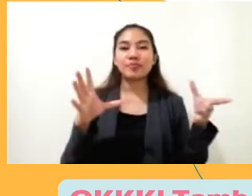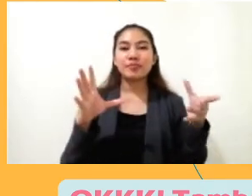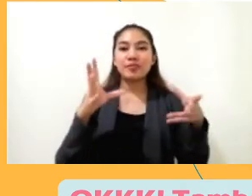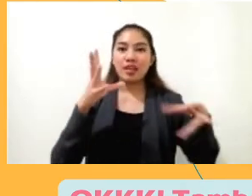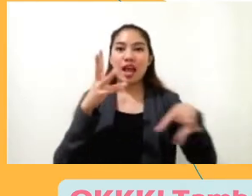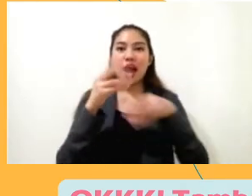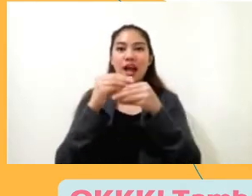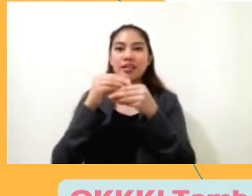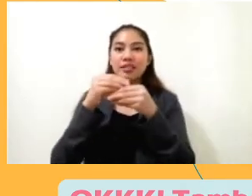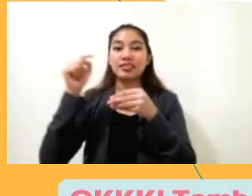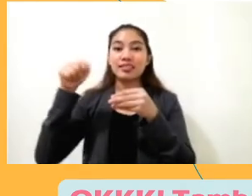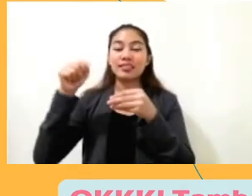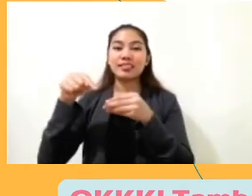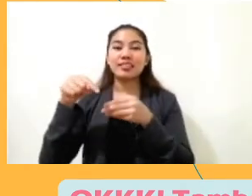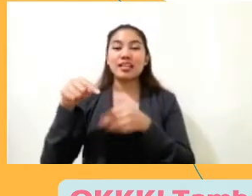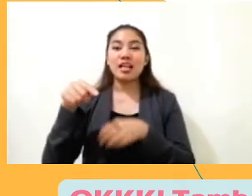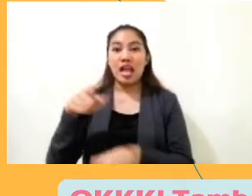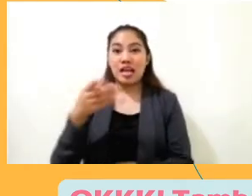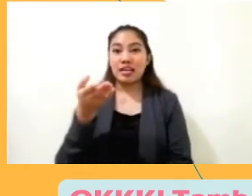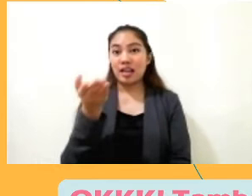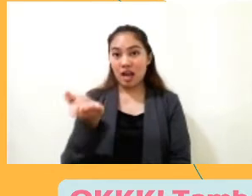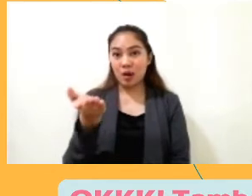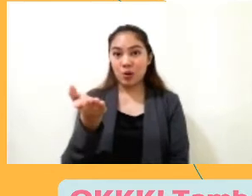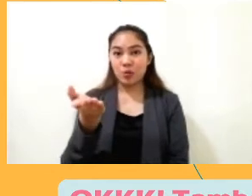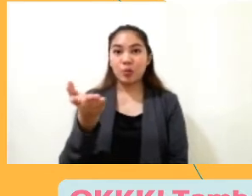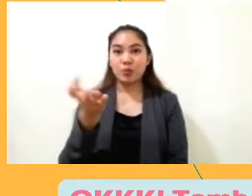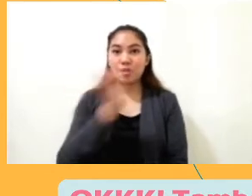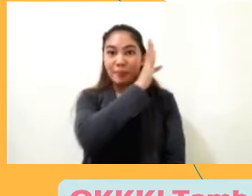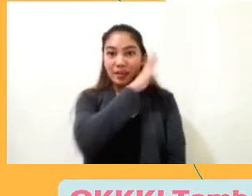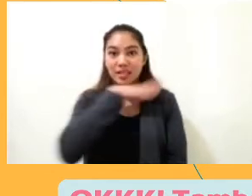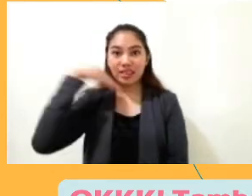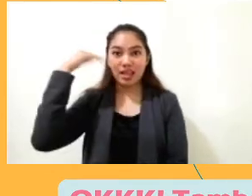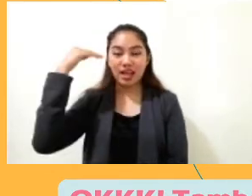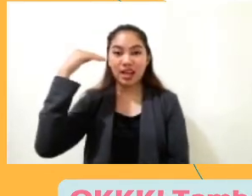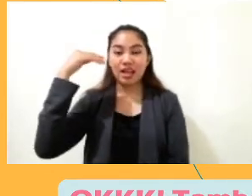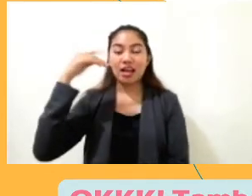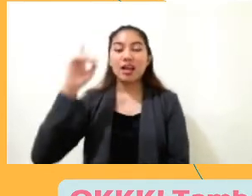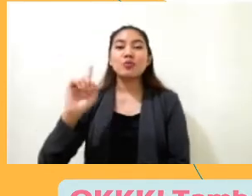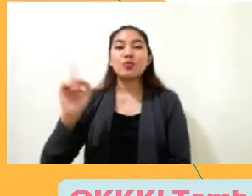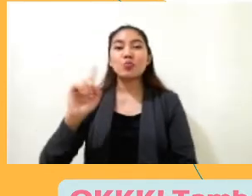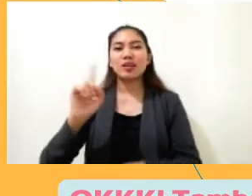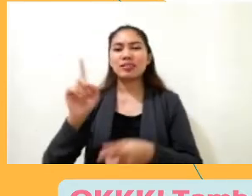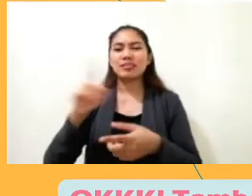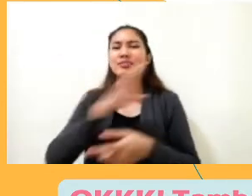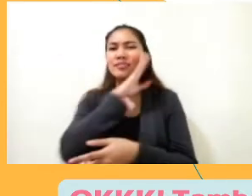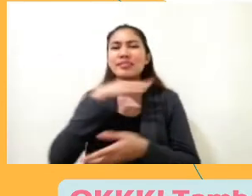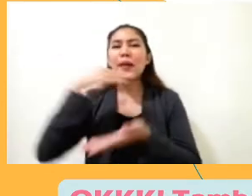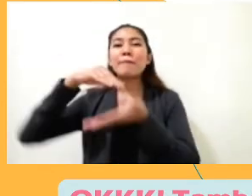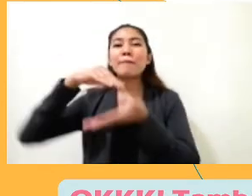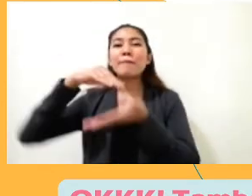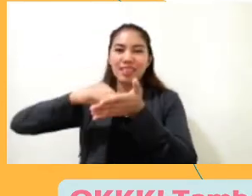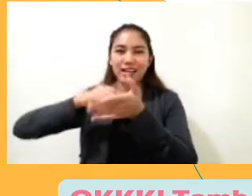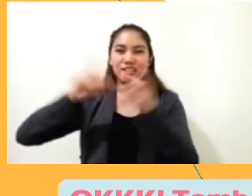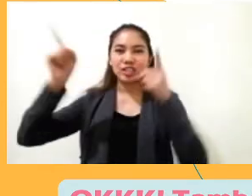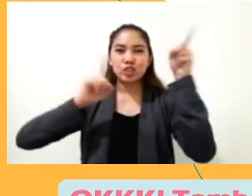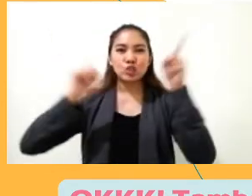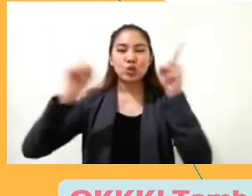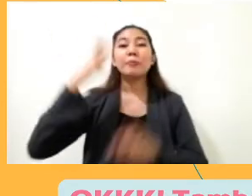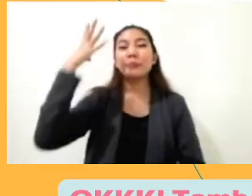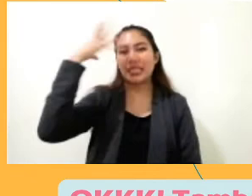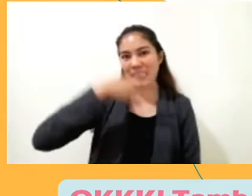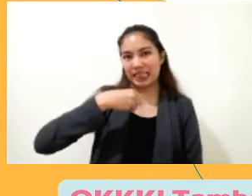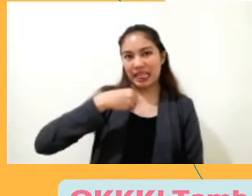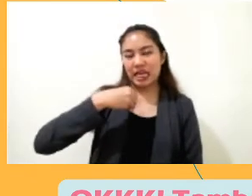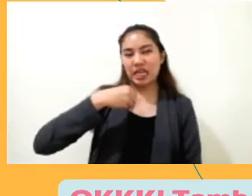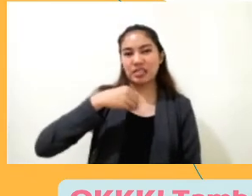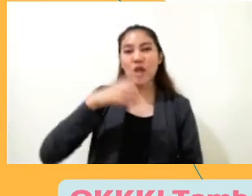ikaw, my kick ay maganda. Tapos, tingnan nyo kung anong itsura. Hindi ako magsasalita,